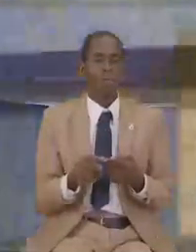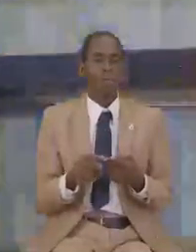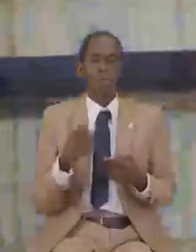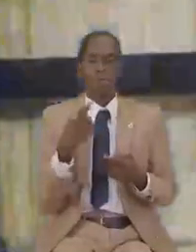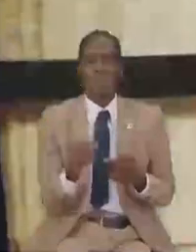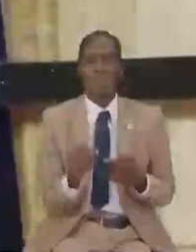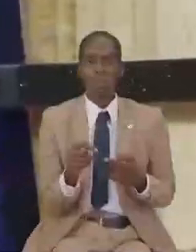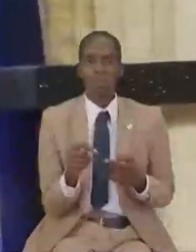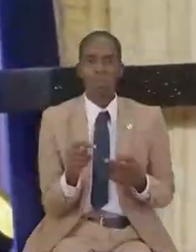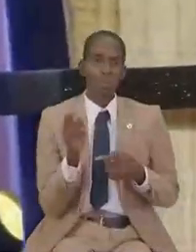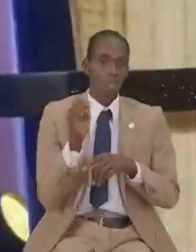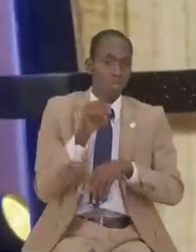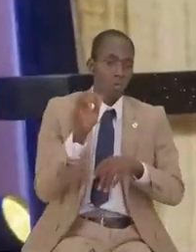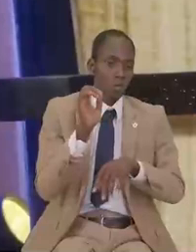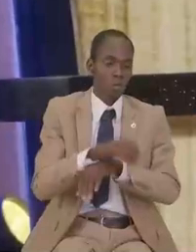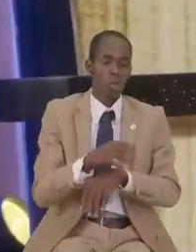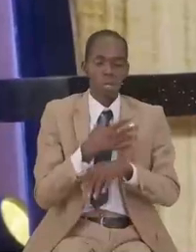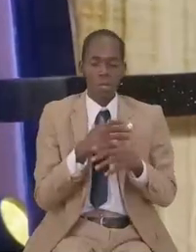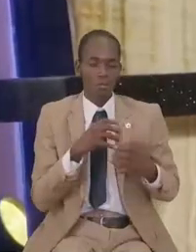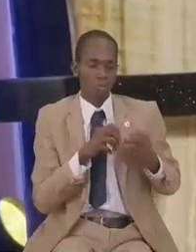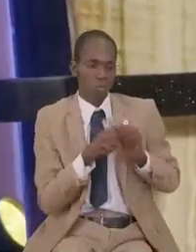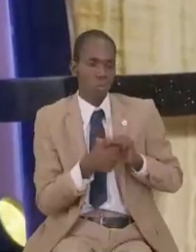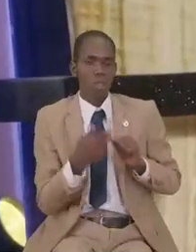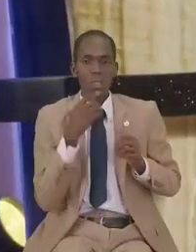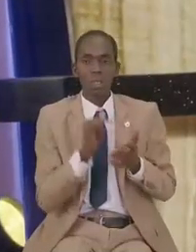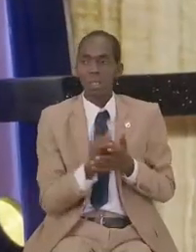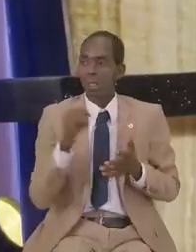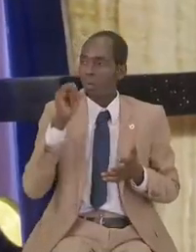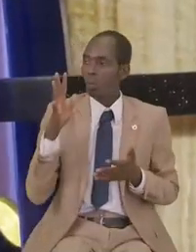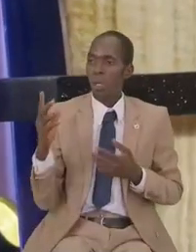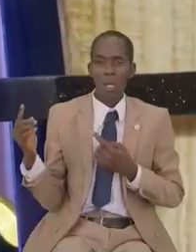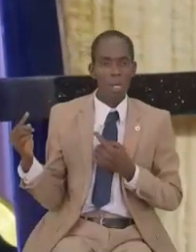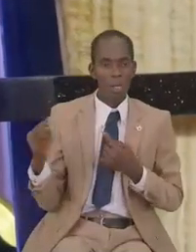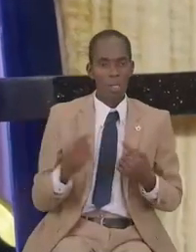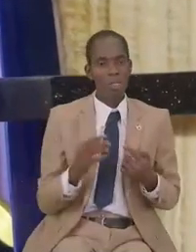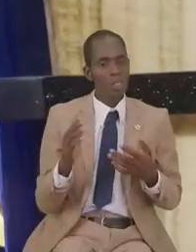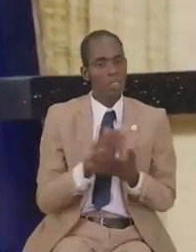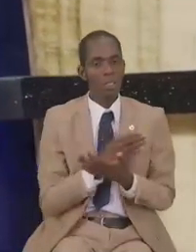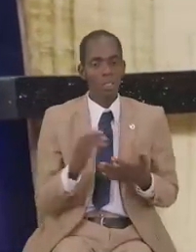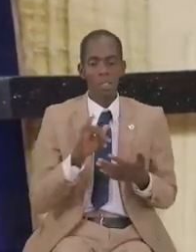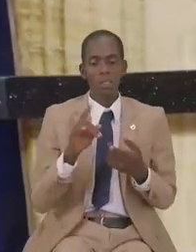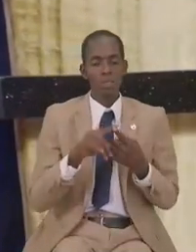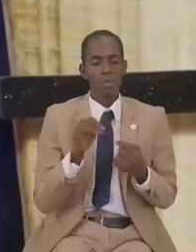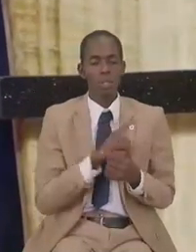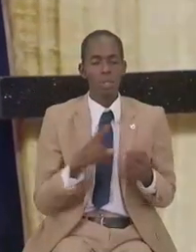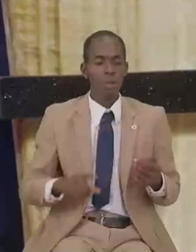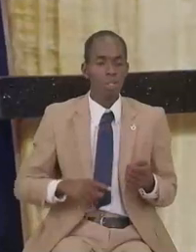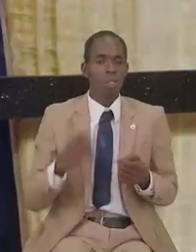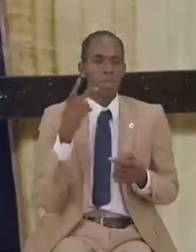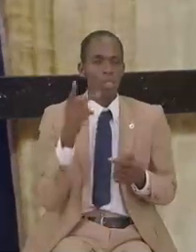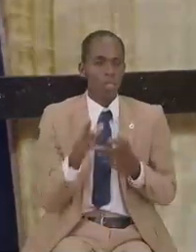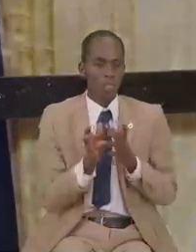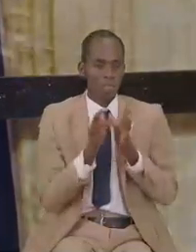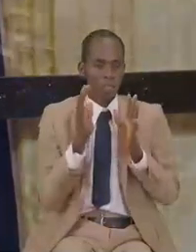écrasé, David avec les femmes ensemble chantaient au Seigneur. Le christianisme est une